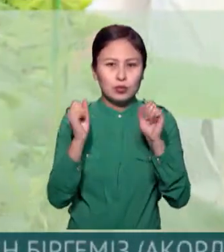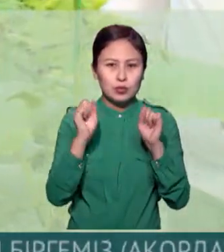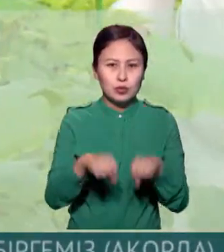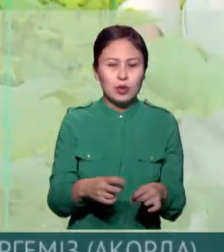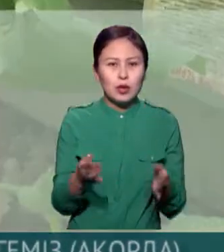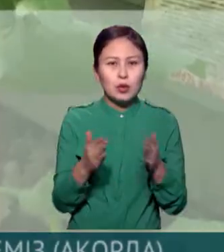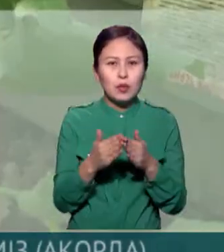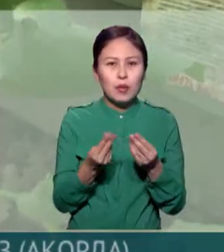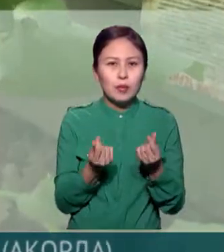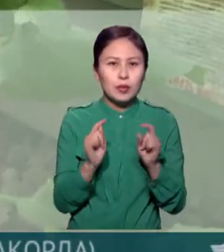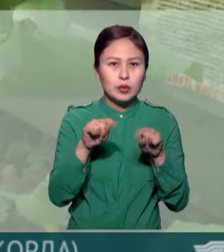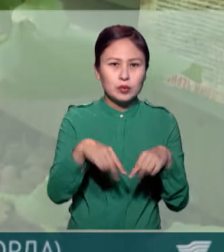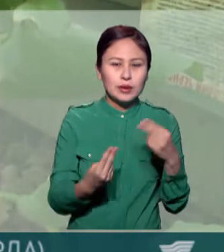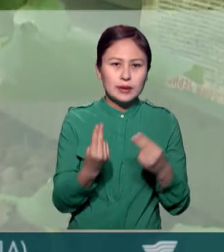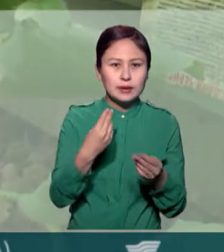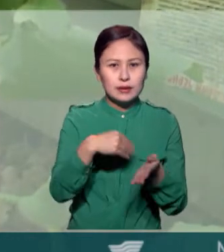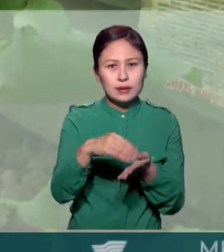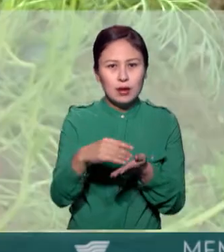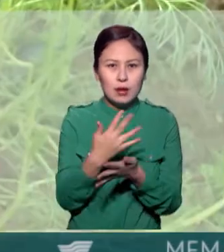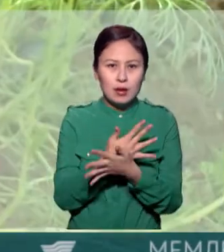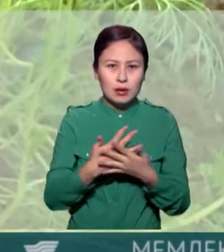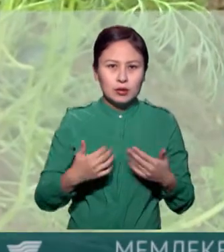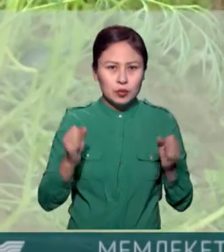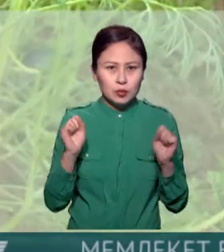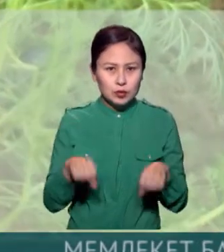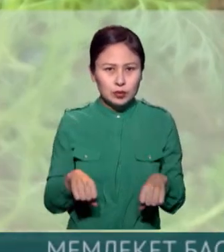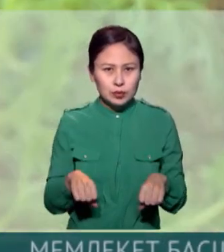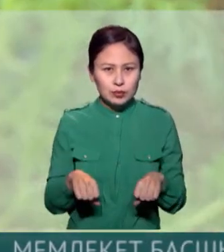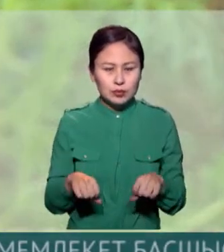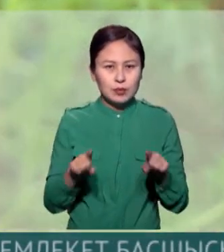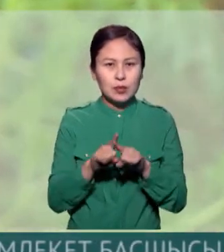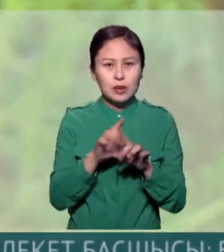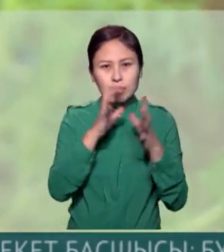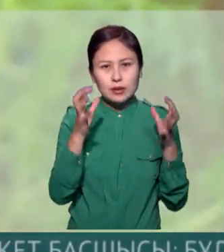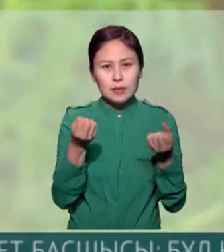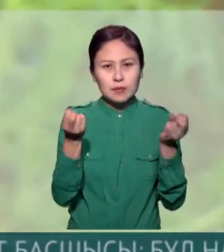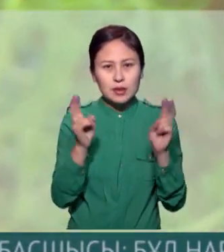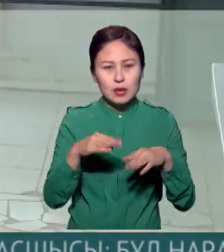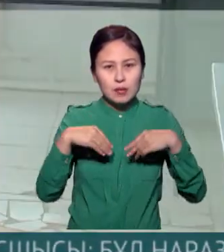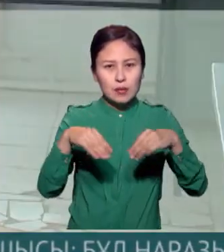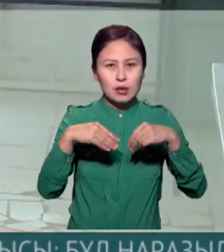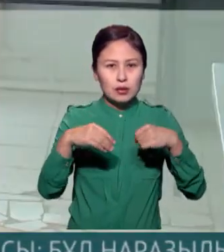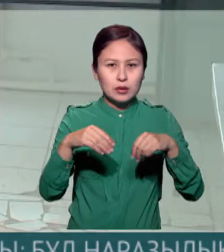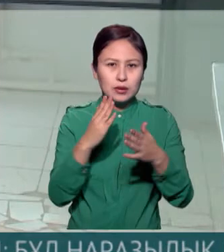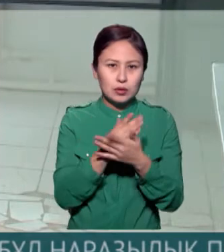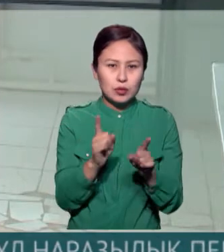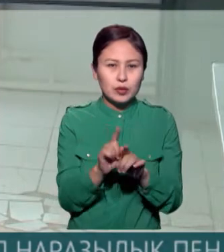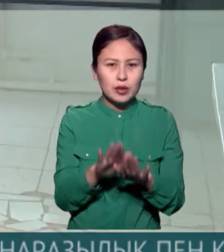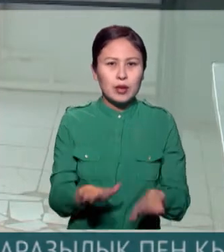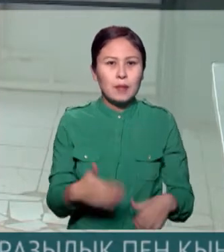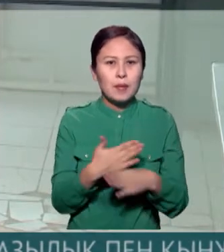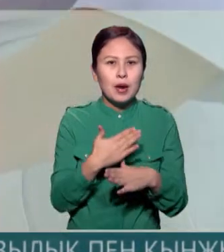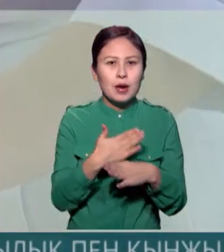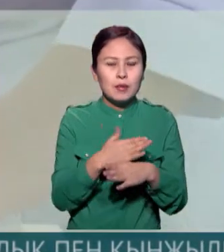түскен қаржысы ойыншық пен әдістемелік құралдар алуға жұмсалады. Оларды жинауға арнайы бағбандармен бірге балақайларды атсалысады